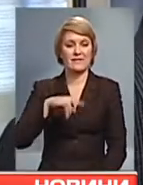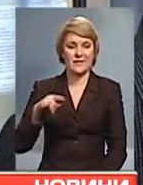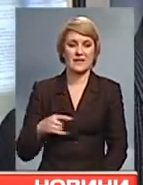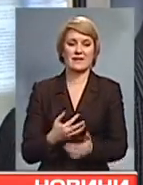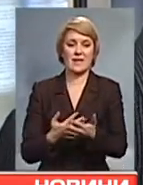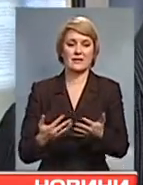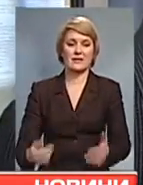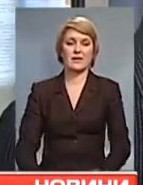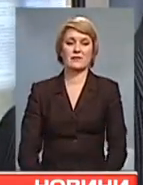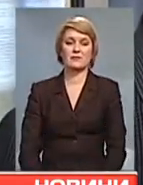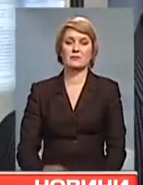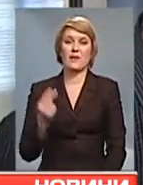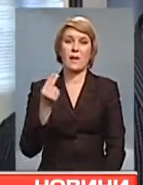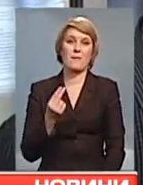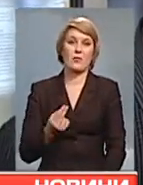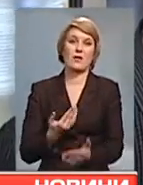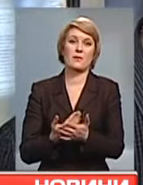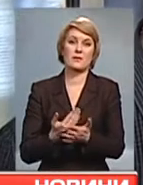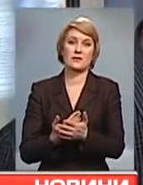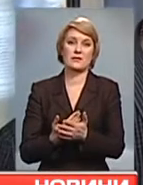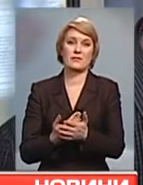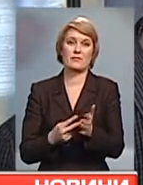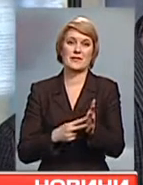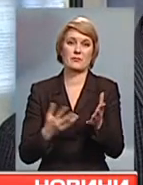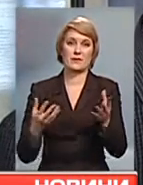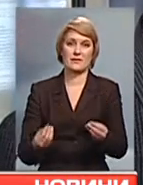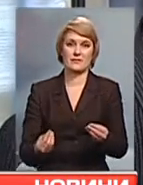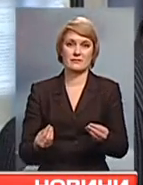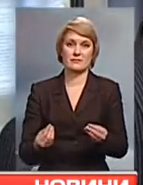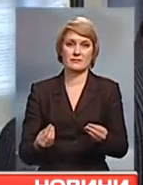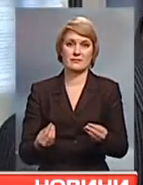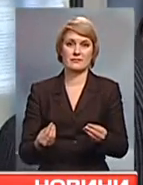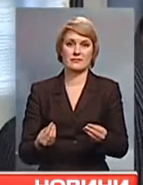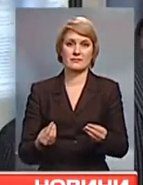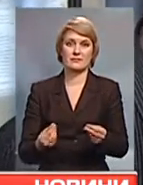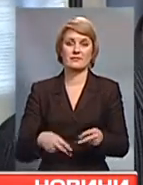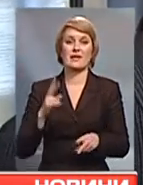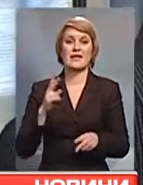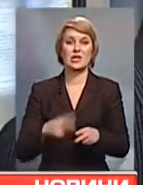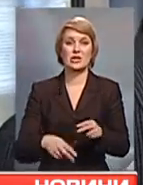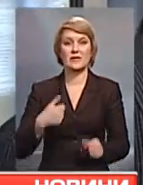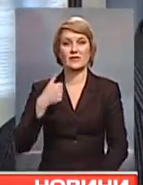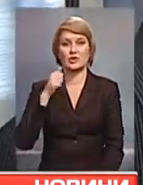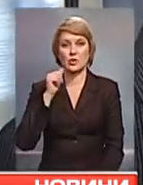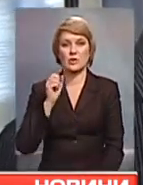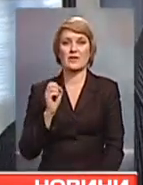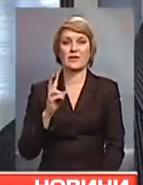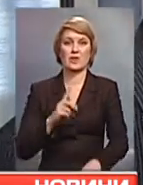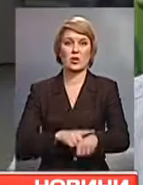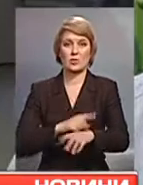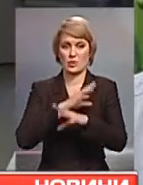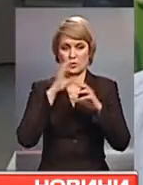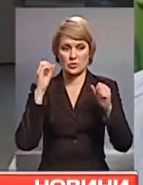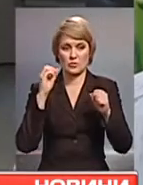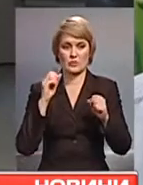далі. Малювали приблизно біля 7 днів, закінчили вчора там в 12 годині ночі. В